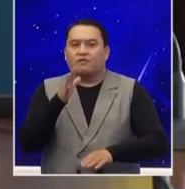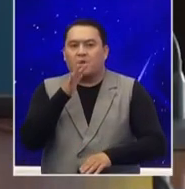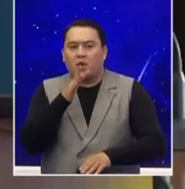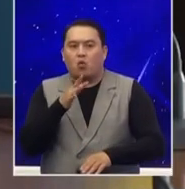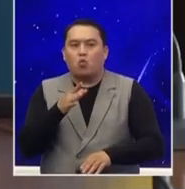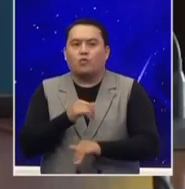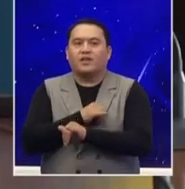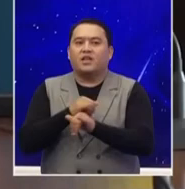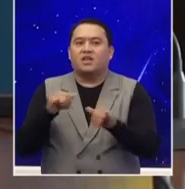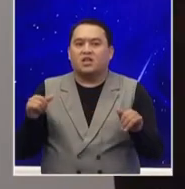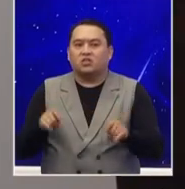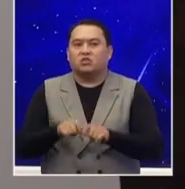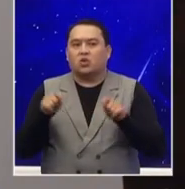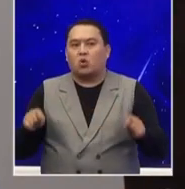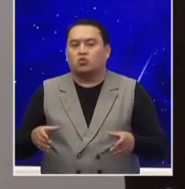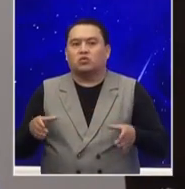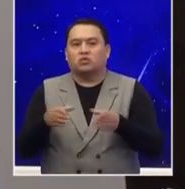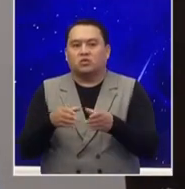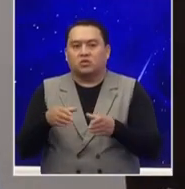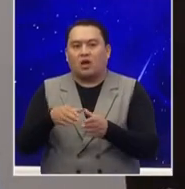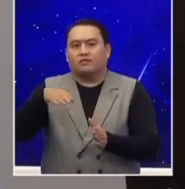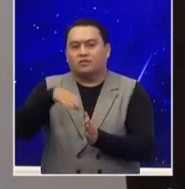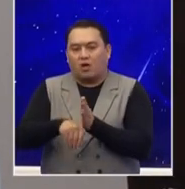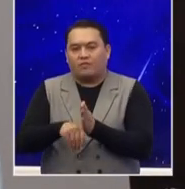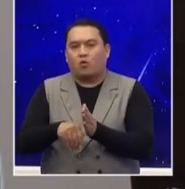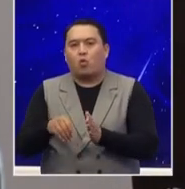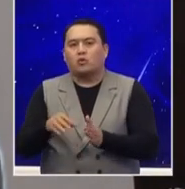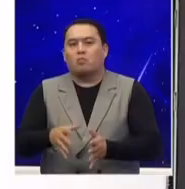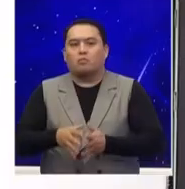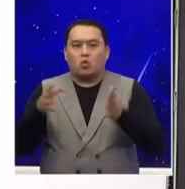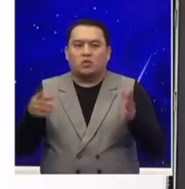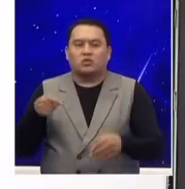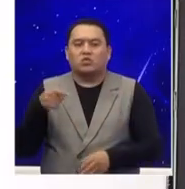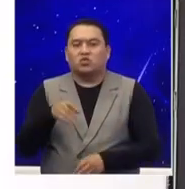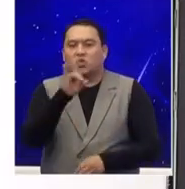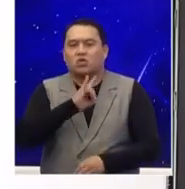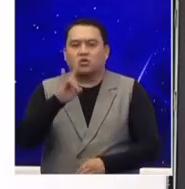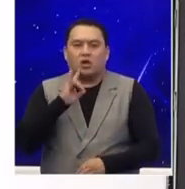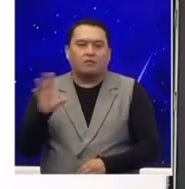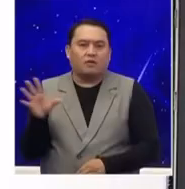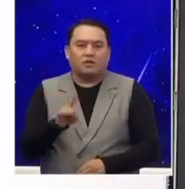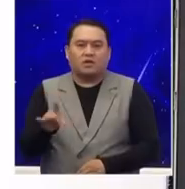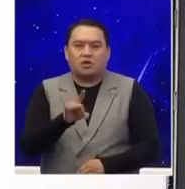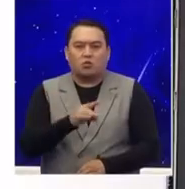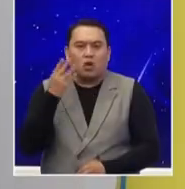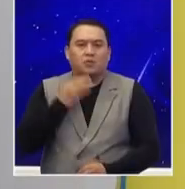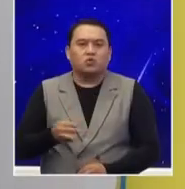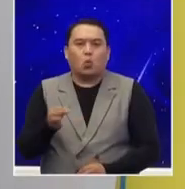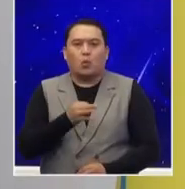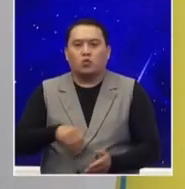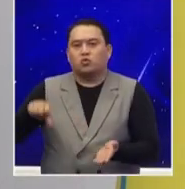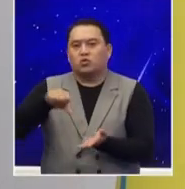значительно увеличился состав совета сегодня в него входят более тысячи женщин со всех районов края жетысу